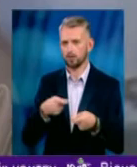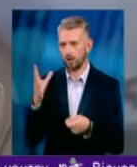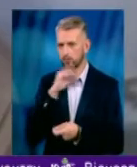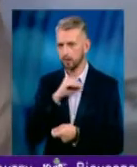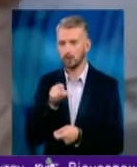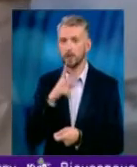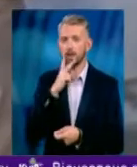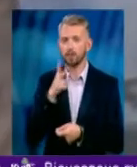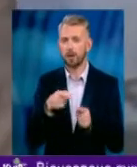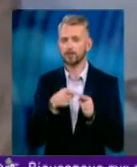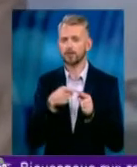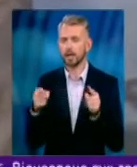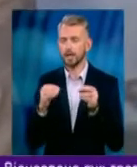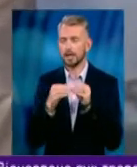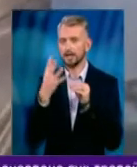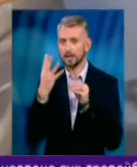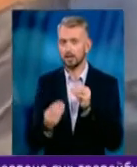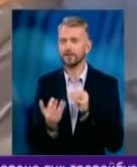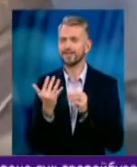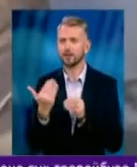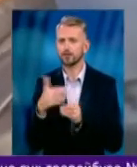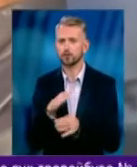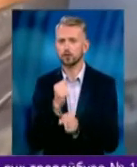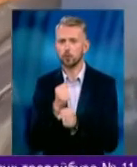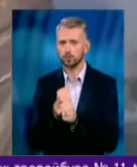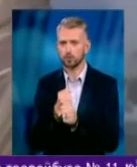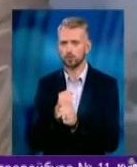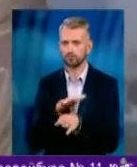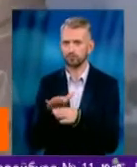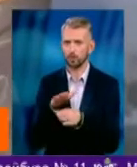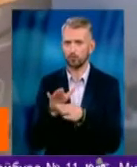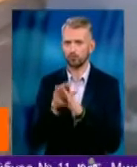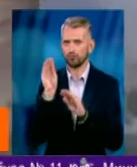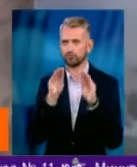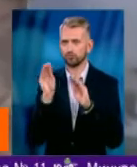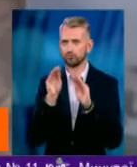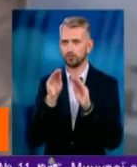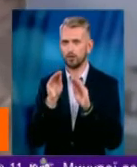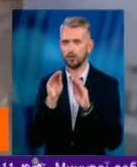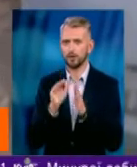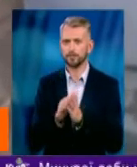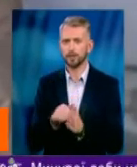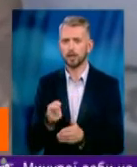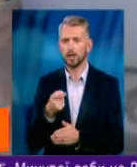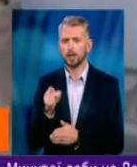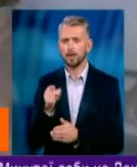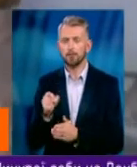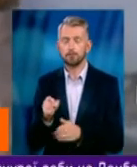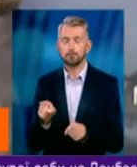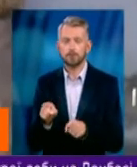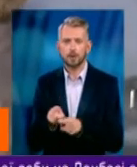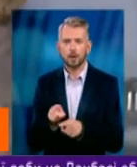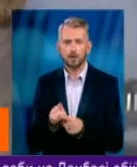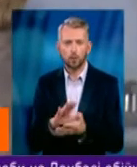ви бачите, за 10 днів скільки зроблено вже роботи. Розумієте, ми видвинули такі